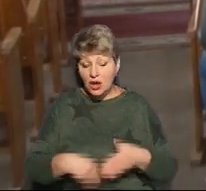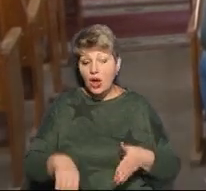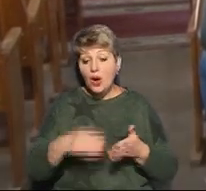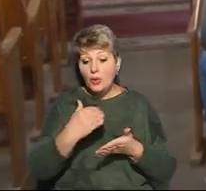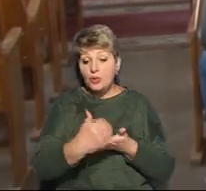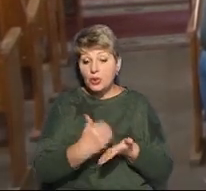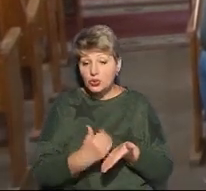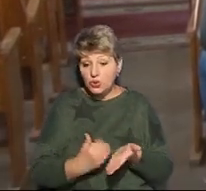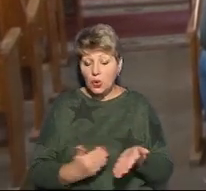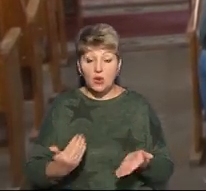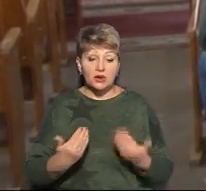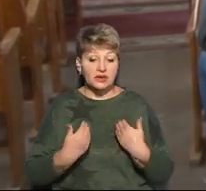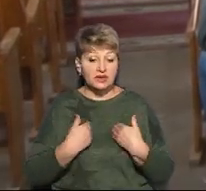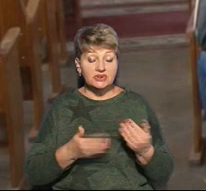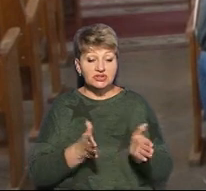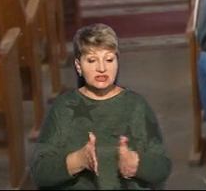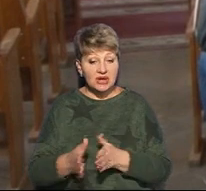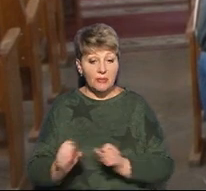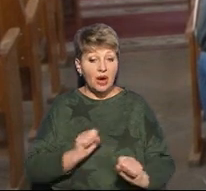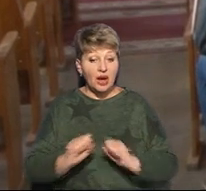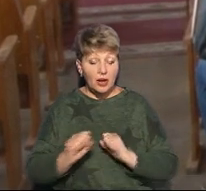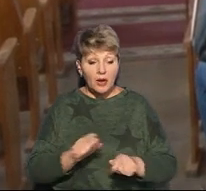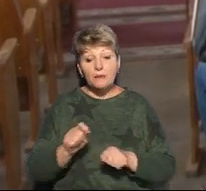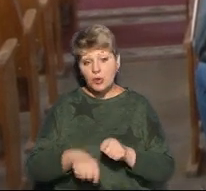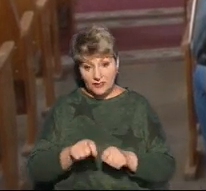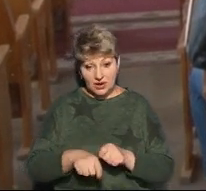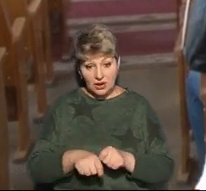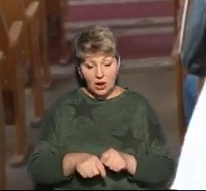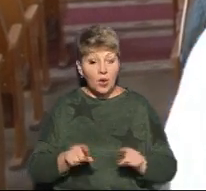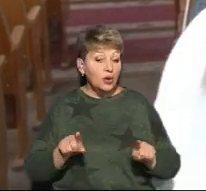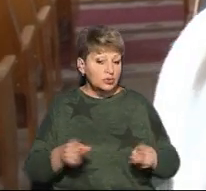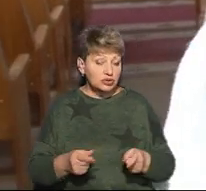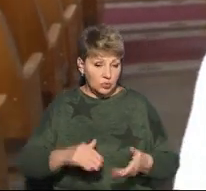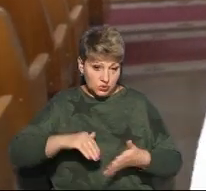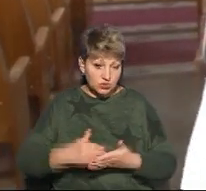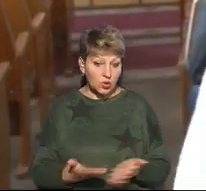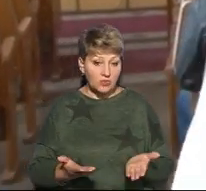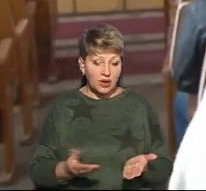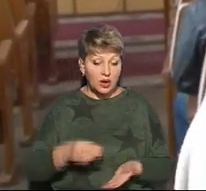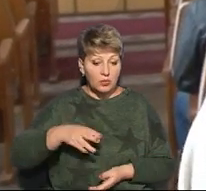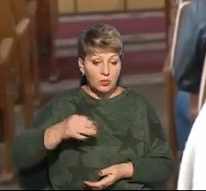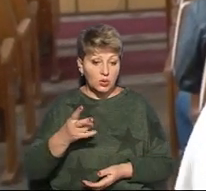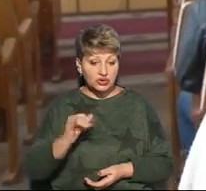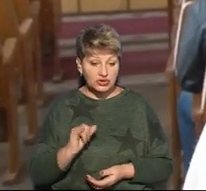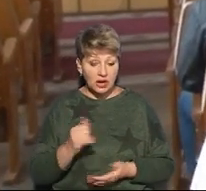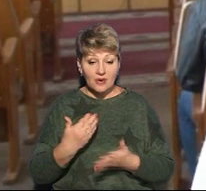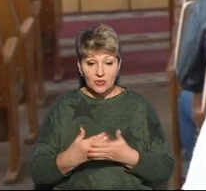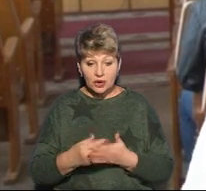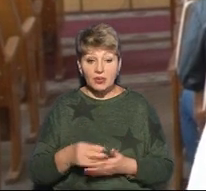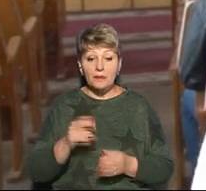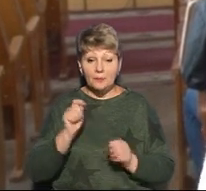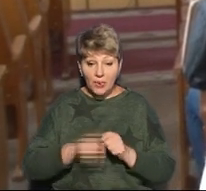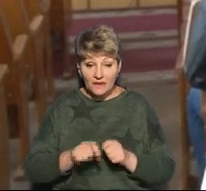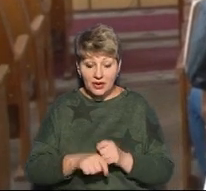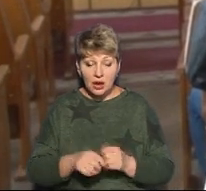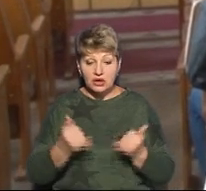протоколи. Наш системний адміністратор і провіряє. А чому знову? Це в нас Мошни, вроді провірили, було так, а